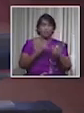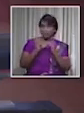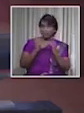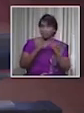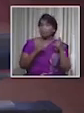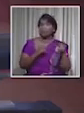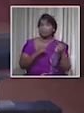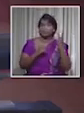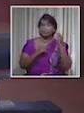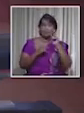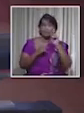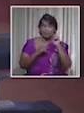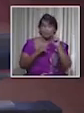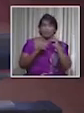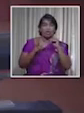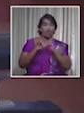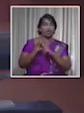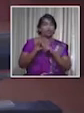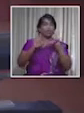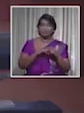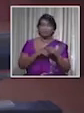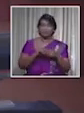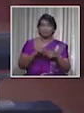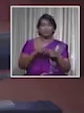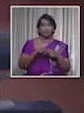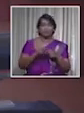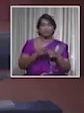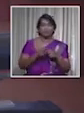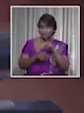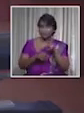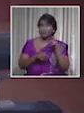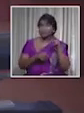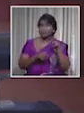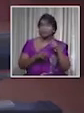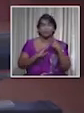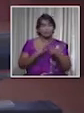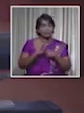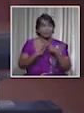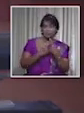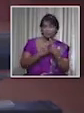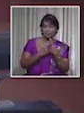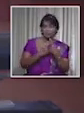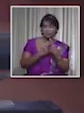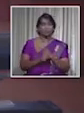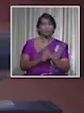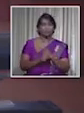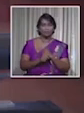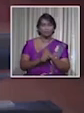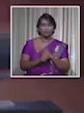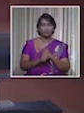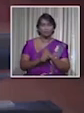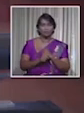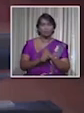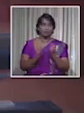ප්‍රමිතියෙන් තොරයි 2010යි 8 වෙනිදා තමයි මේ ලිපිය නිකුත් කරන්න සිද්ධිකා. එතකොට සිද්ධිකා කියන ශ්‍රී ලංකා ප්‍රමිති ආයතනයේ ඩිරෙක්ට් ජෙනරල් මේ